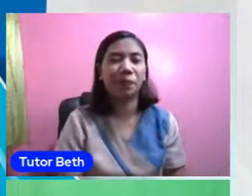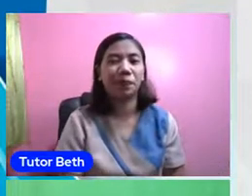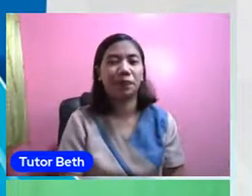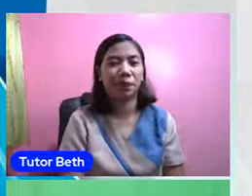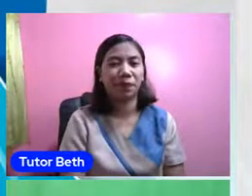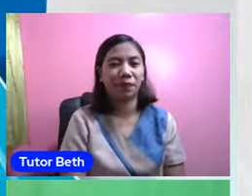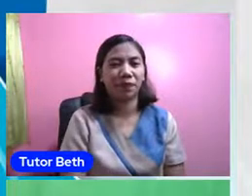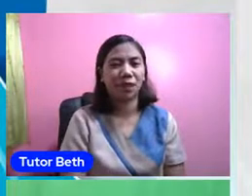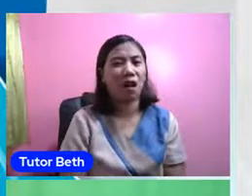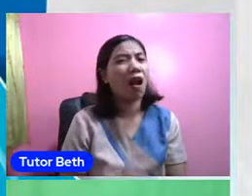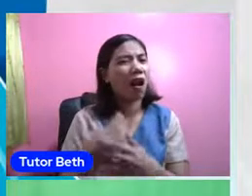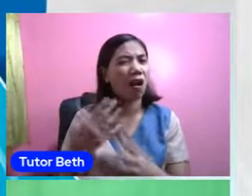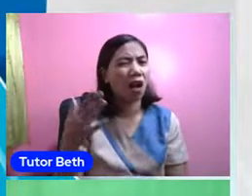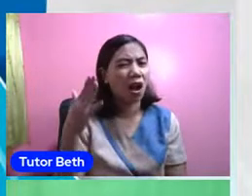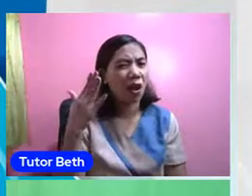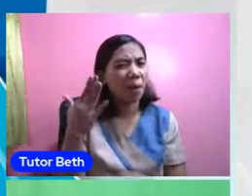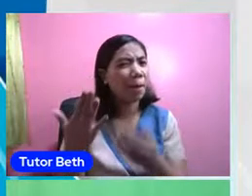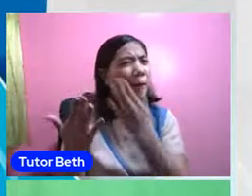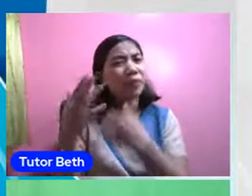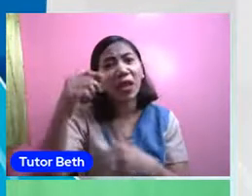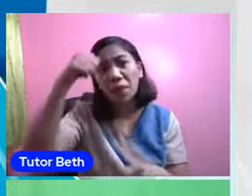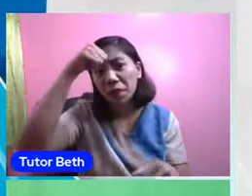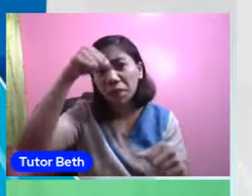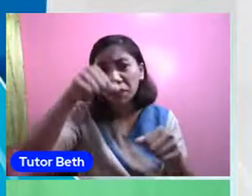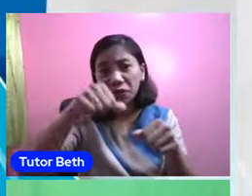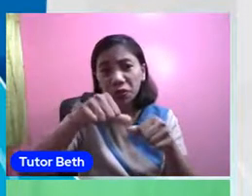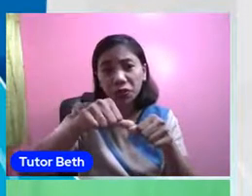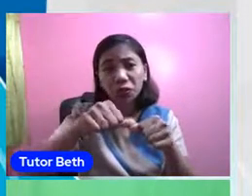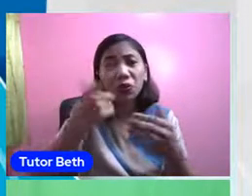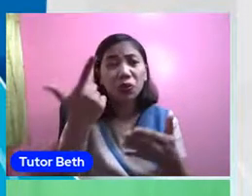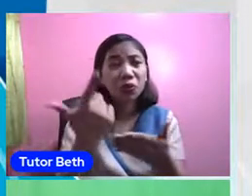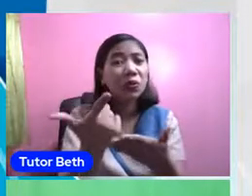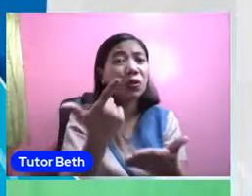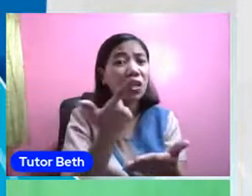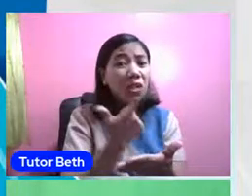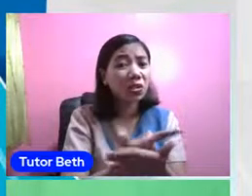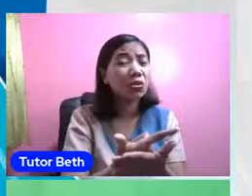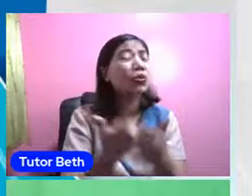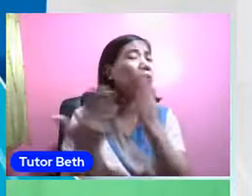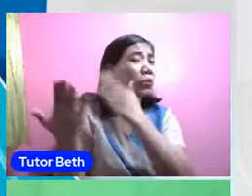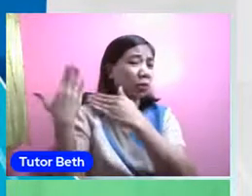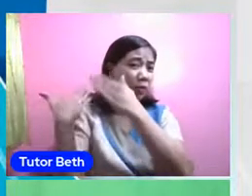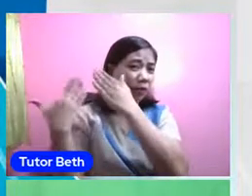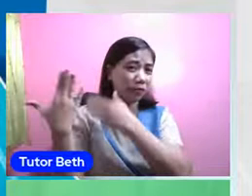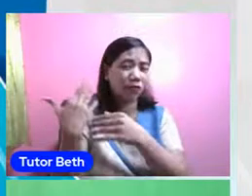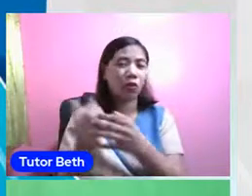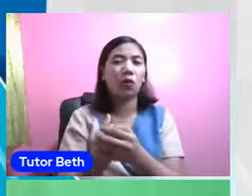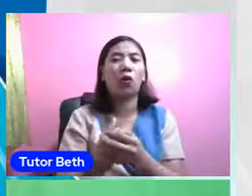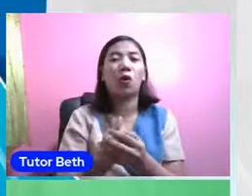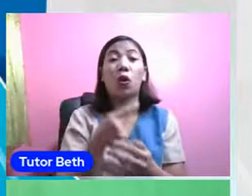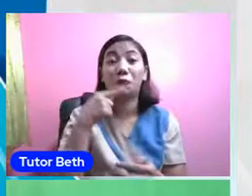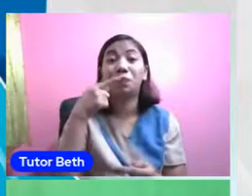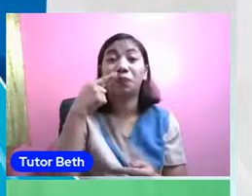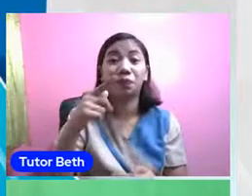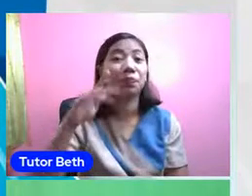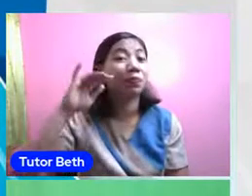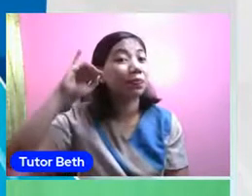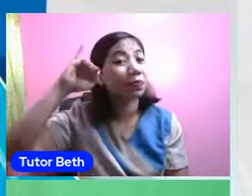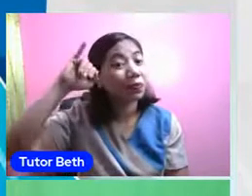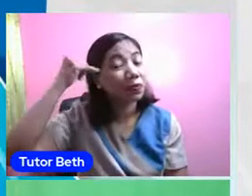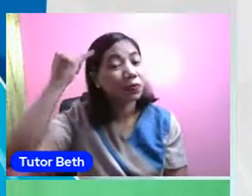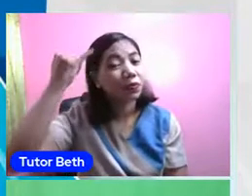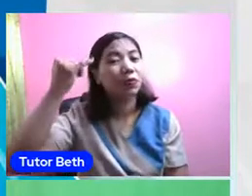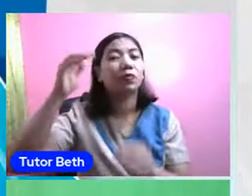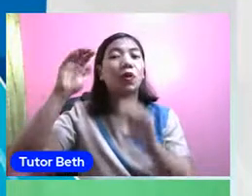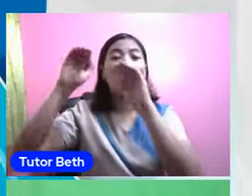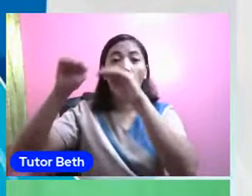aralin na napag-aralan nyo na? Okay. Sabi ni Judah, bundok daw. Tama si Judah. Yan ang